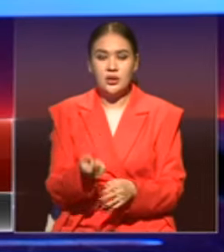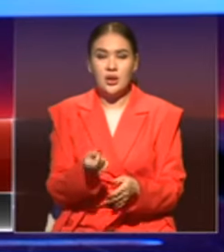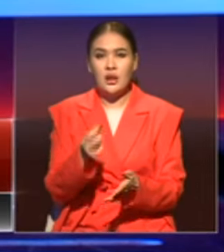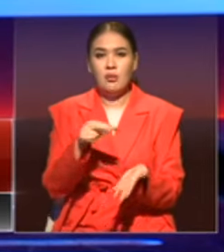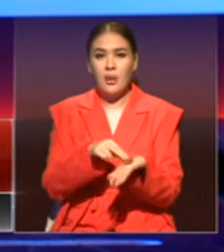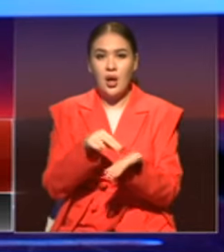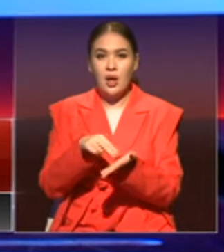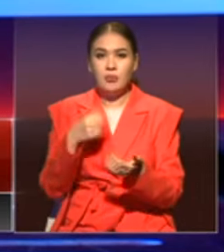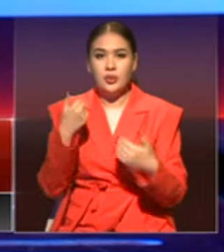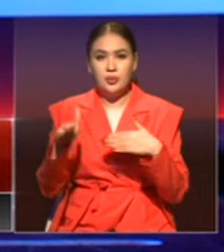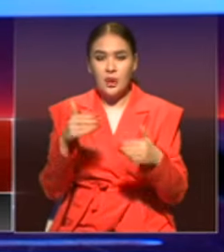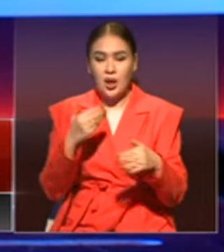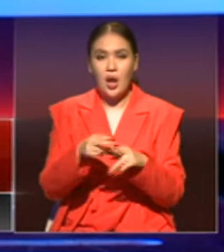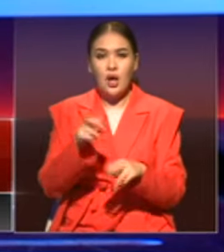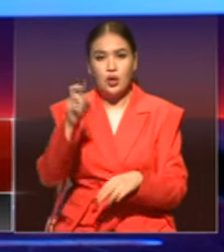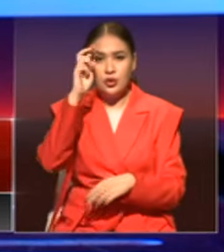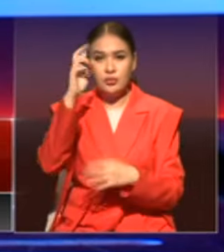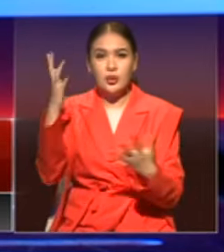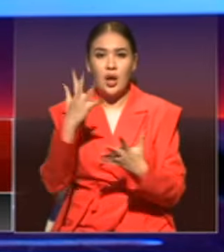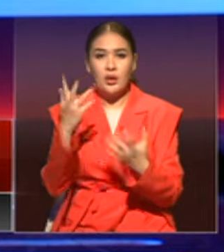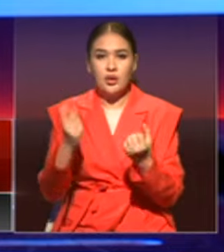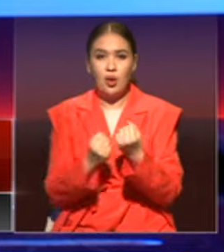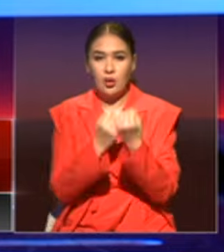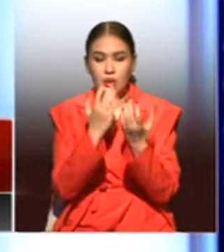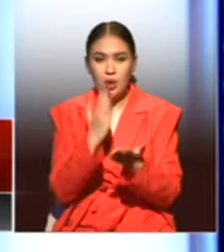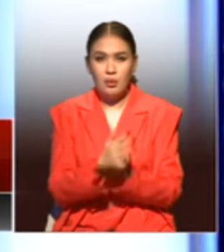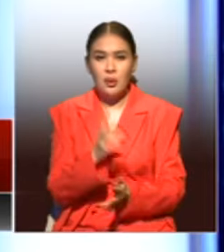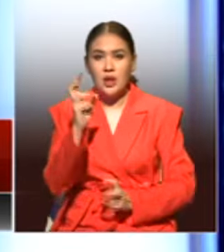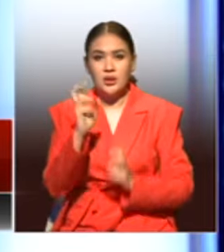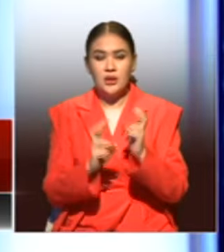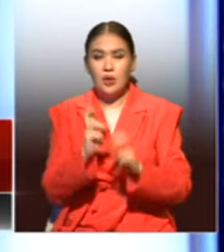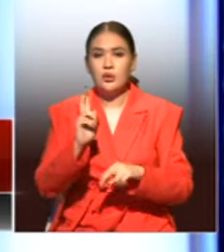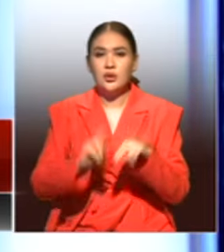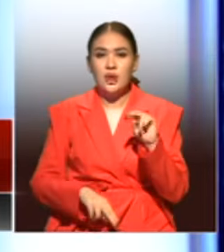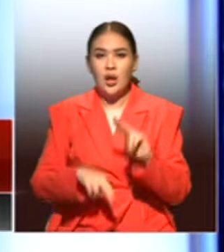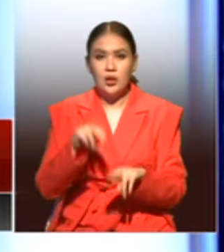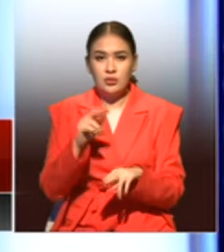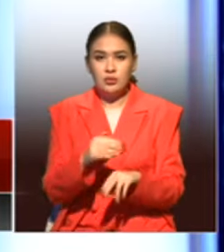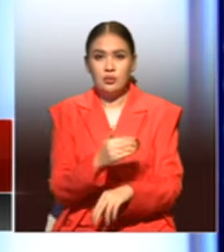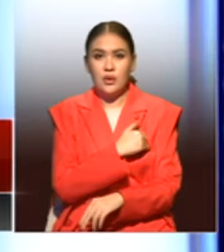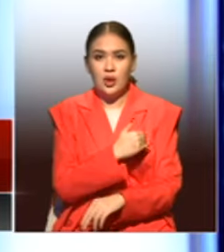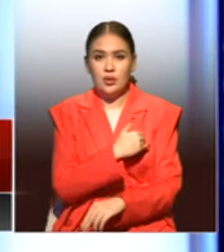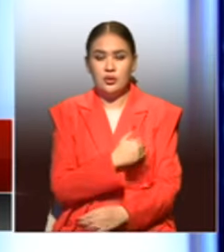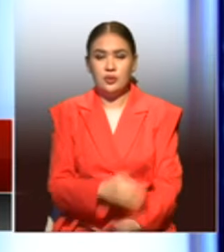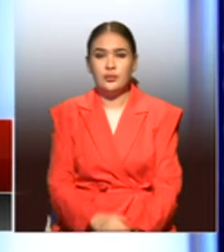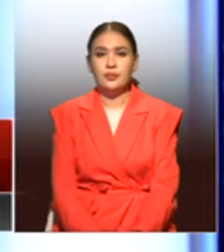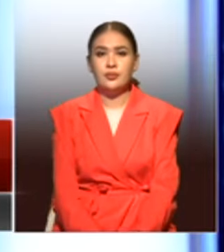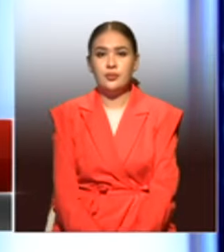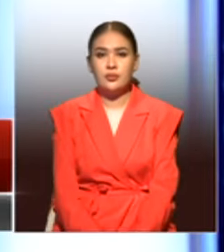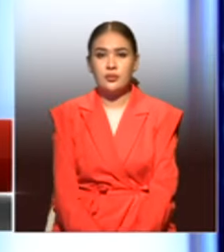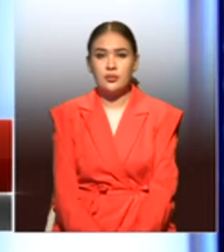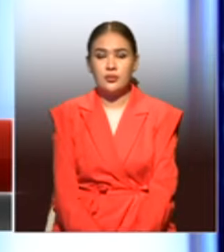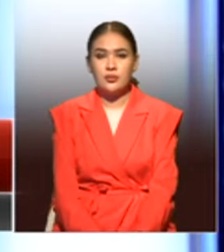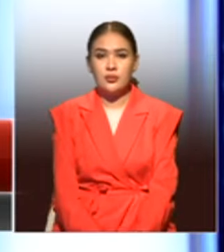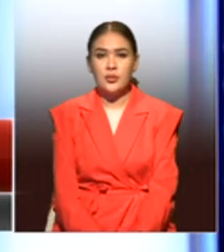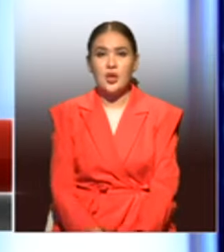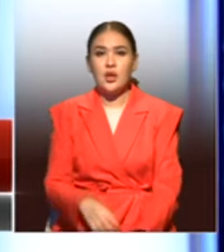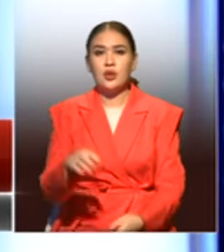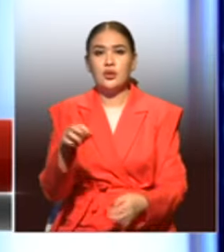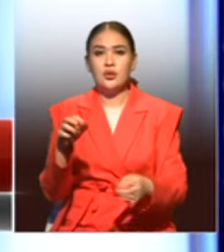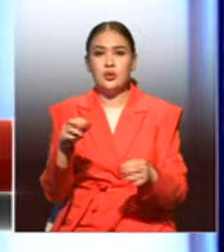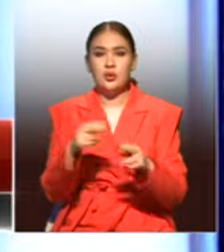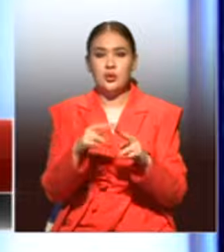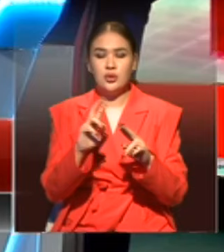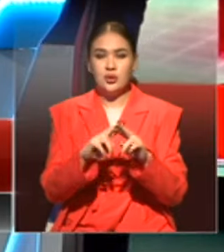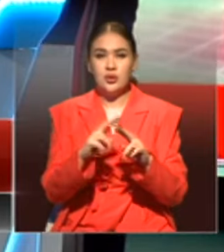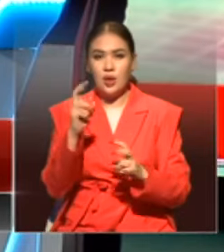отырмыз. Үкіметтен қандай қолдаулар бар? Зауыт салып өтесем ба деген ойым бар еді дейді. Зауыт салып өртесем